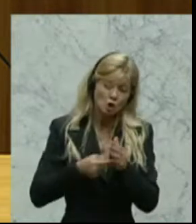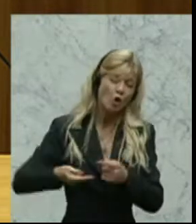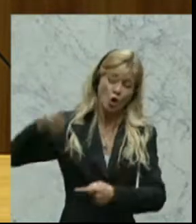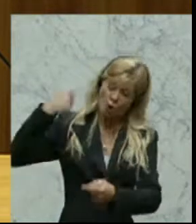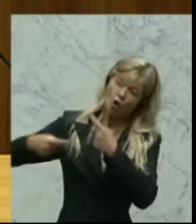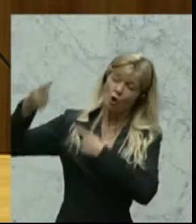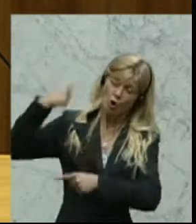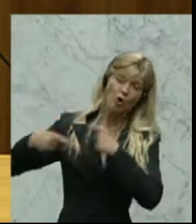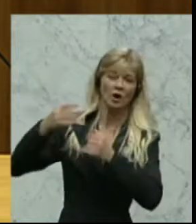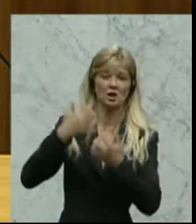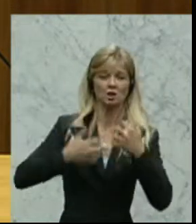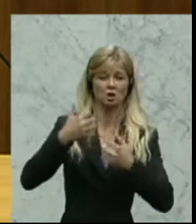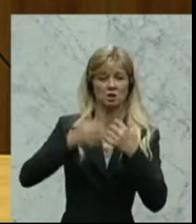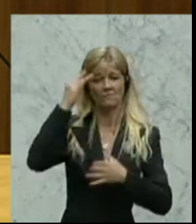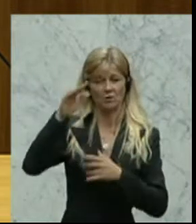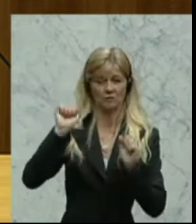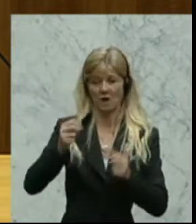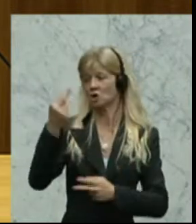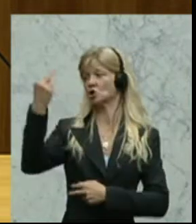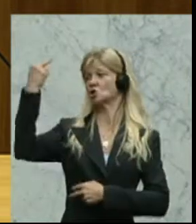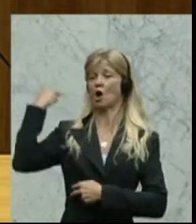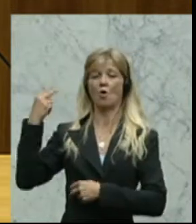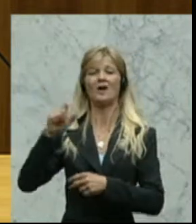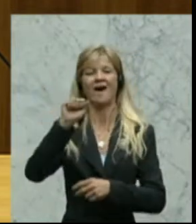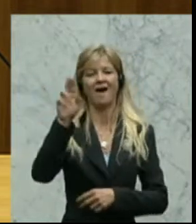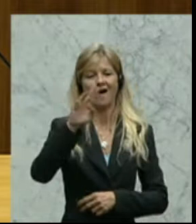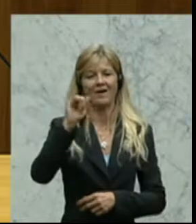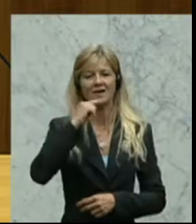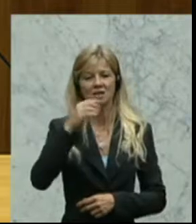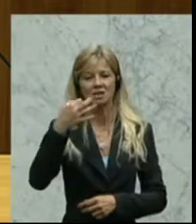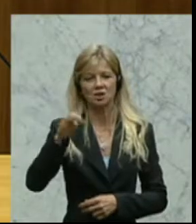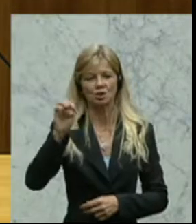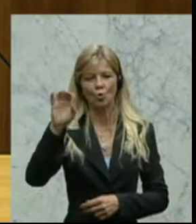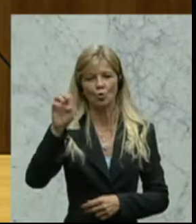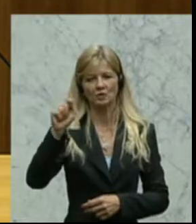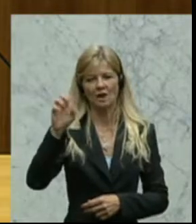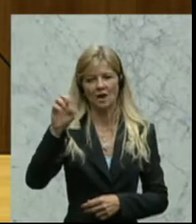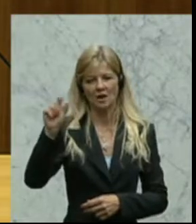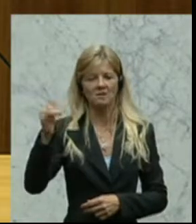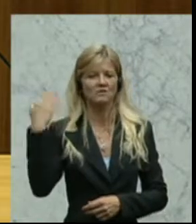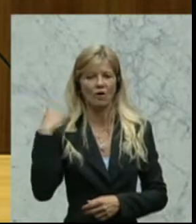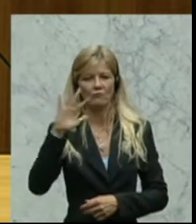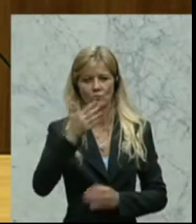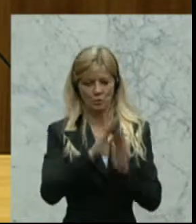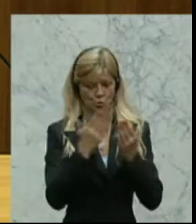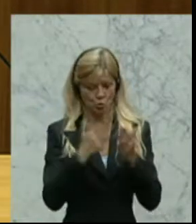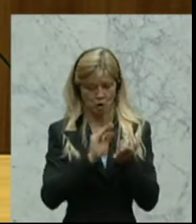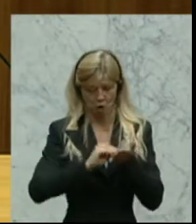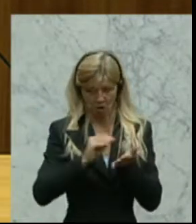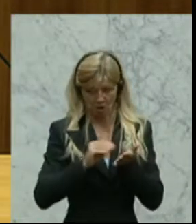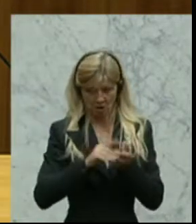Ja, in sein fünftes Buch der Nikomachischen Ethik. Dort hat er nämlich das Prinzip